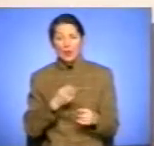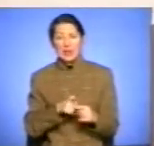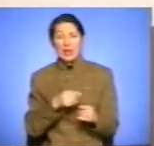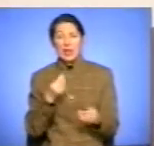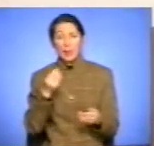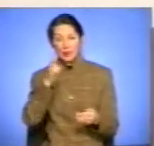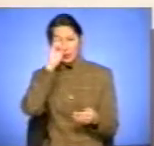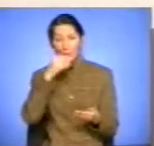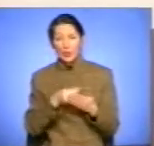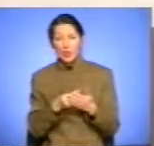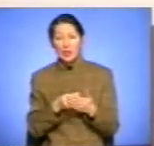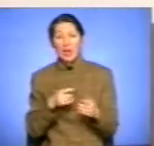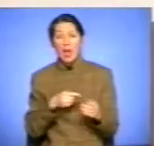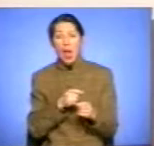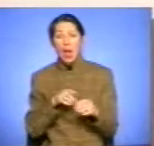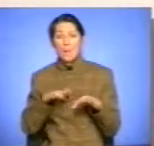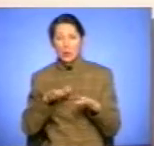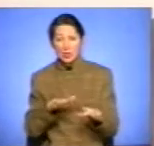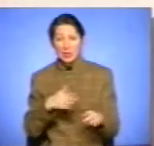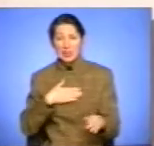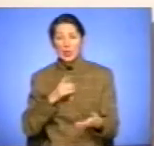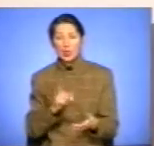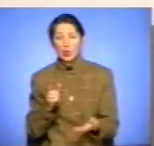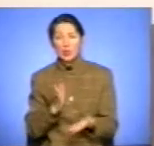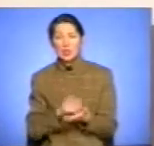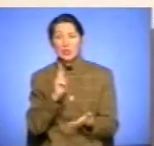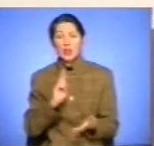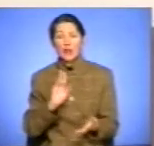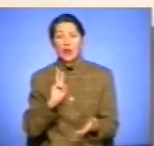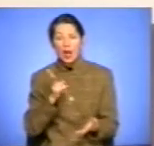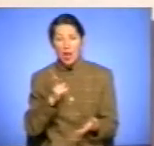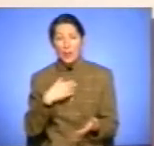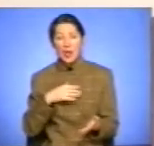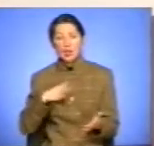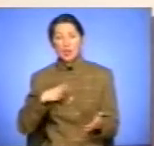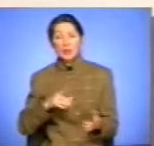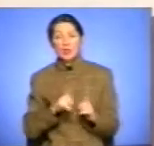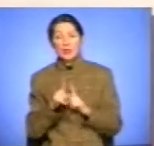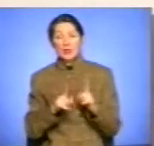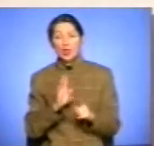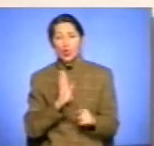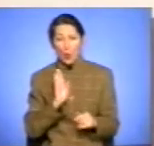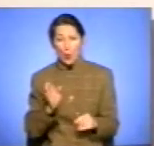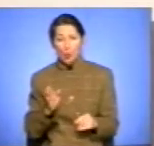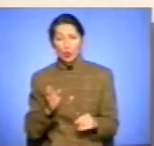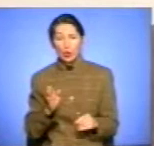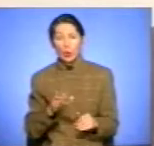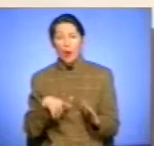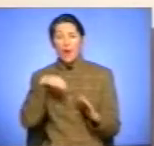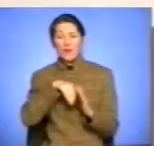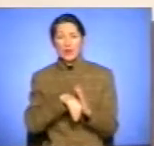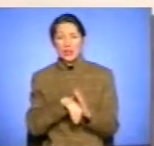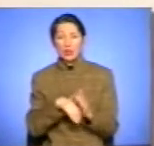про те що власне сьогодні наші люди є В ЦВК і ми надіємося на які зміни які відбудуться по веденню